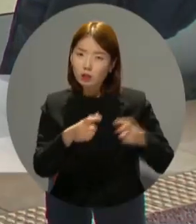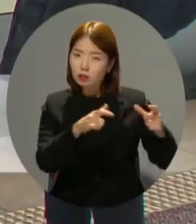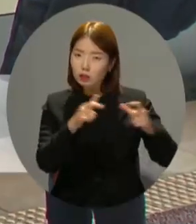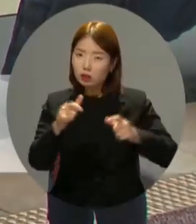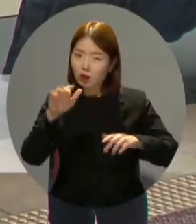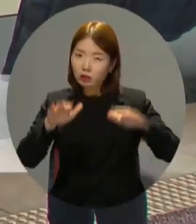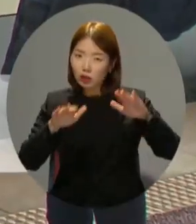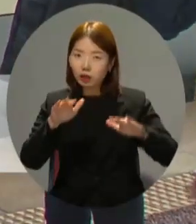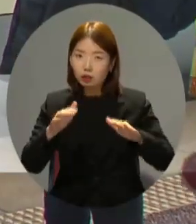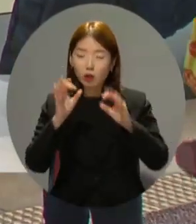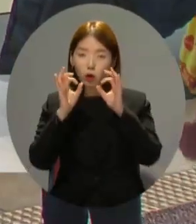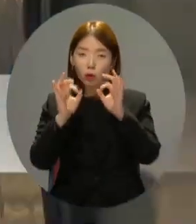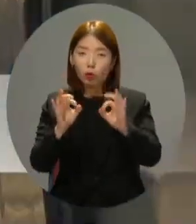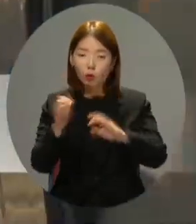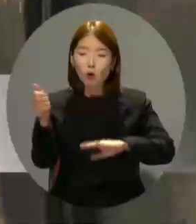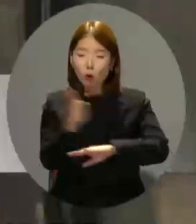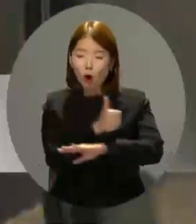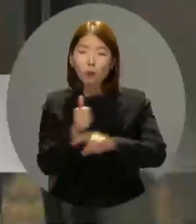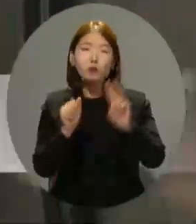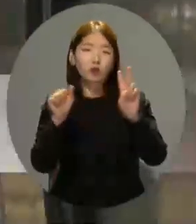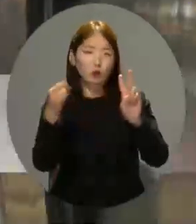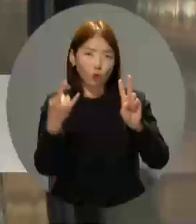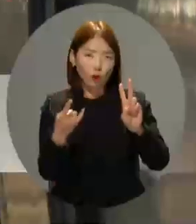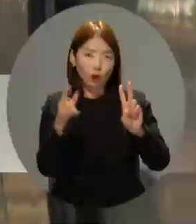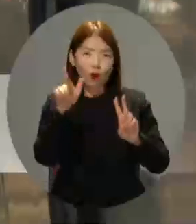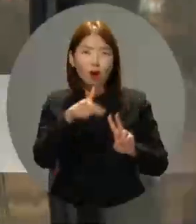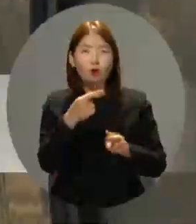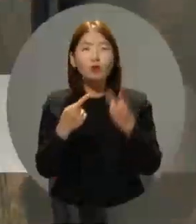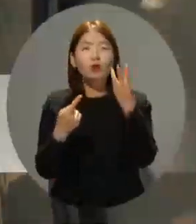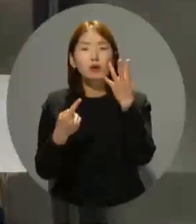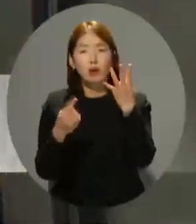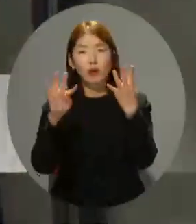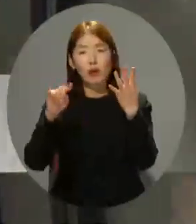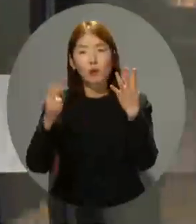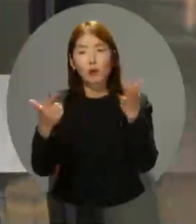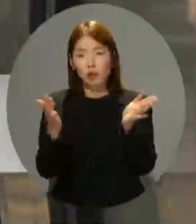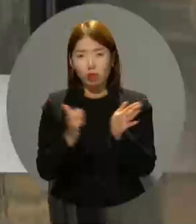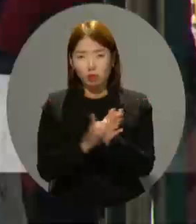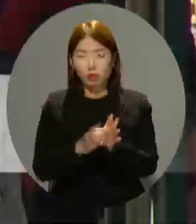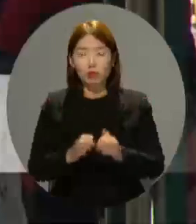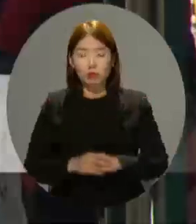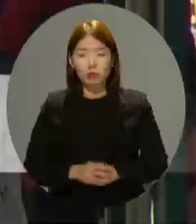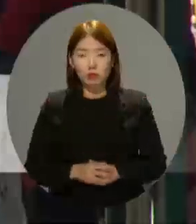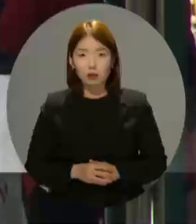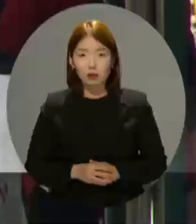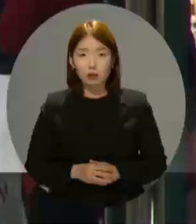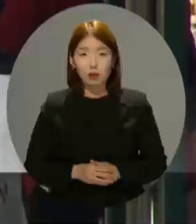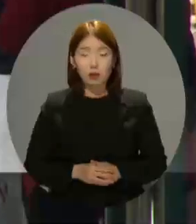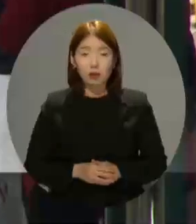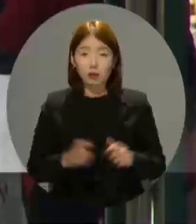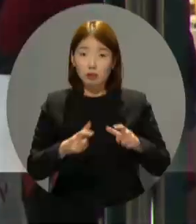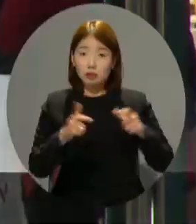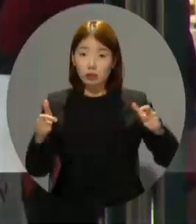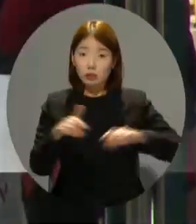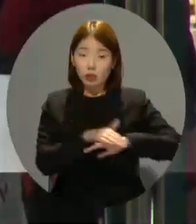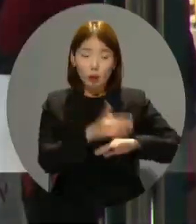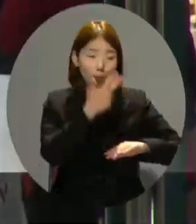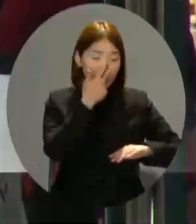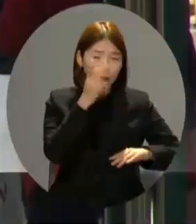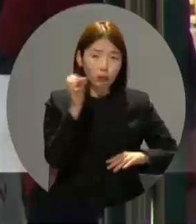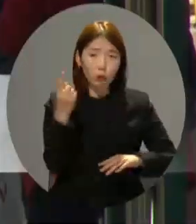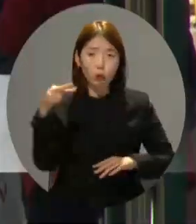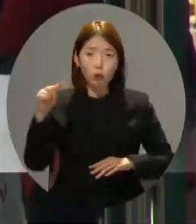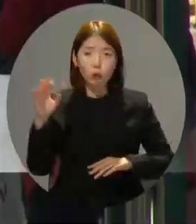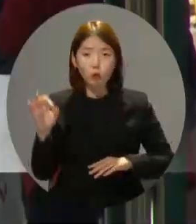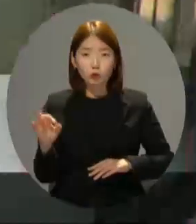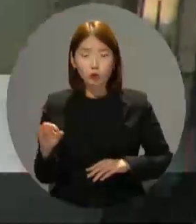간 형평성을 고려해 왕복 2회, 하루 4차례를 배정하도록 예정돼 있습니다. 증편 계획은 평택에서 오송